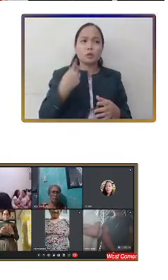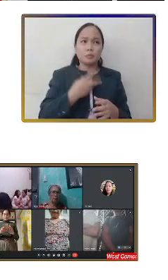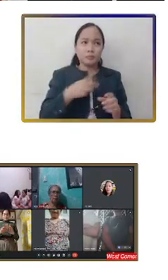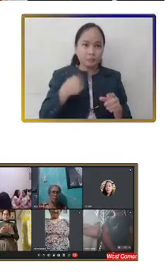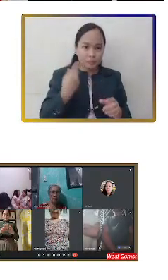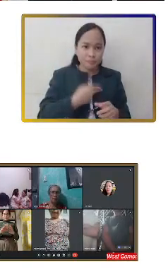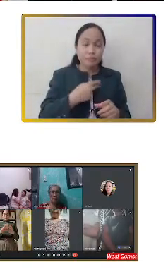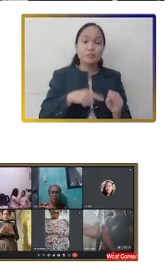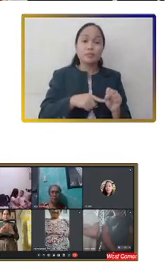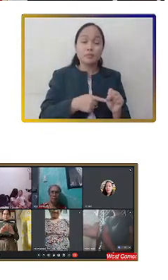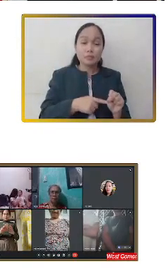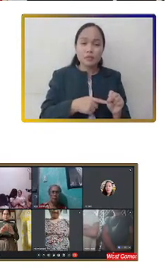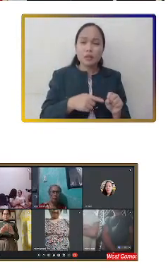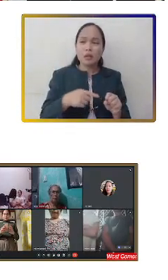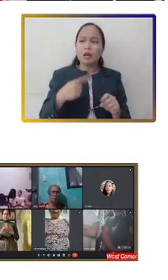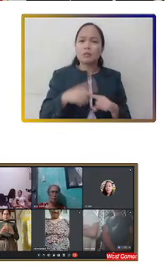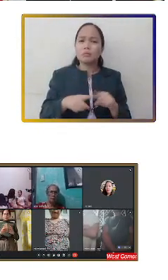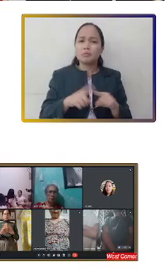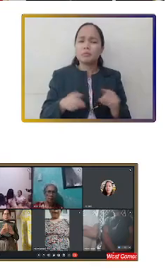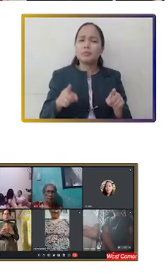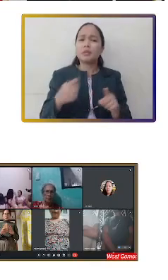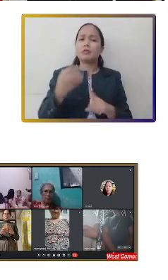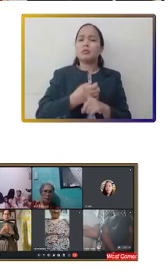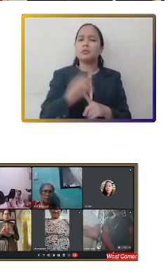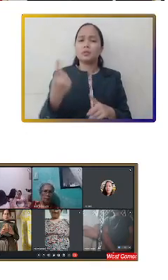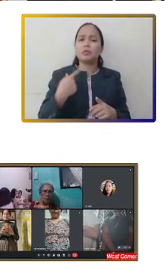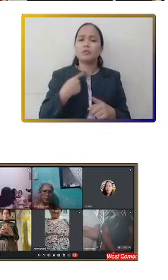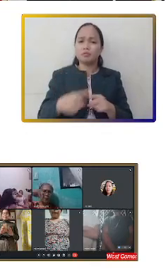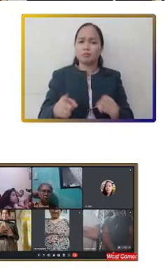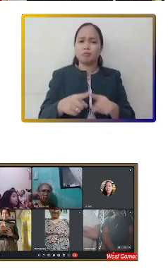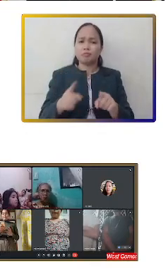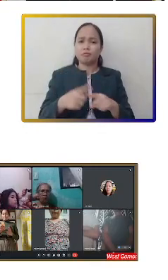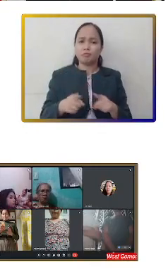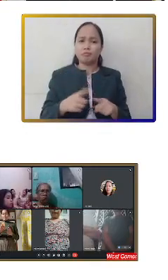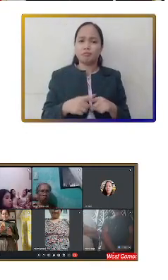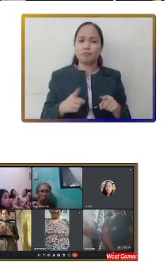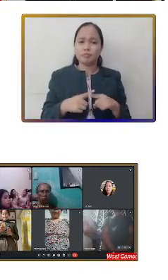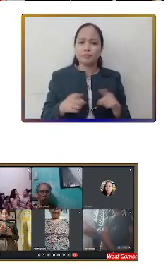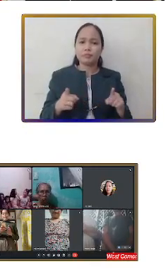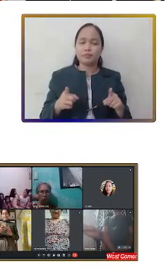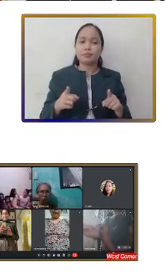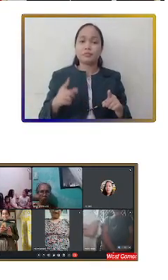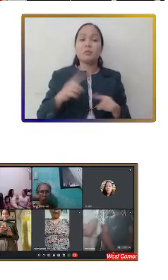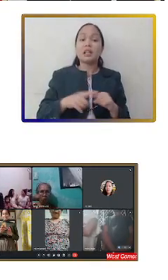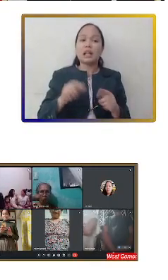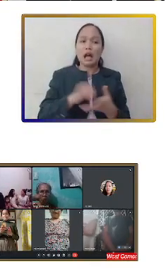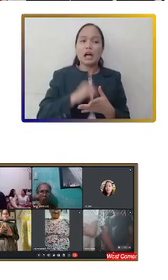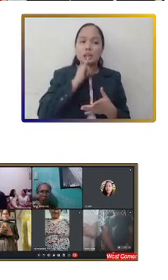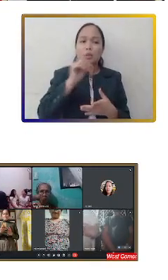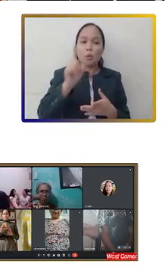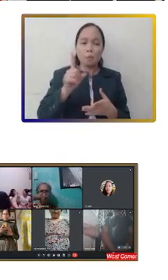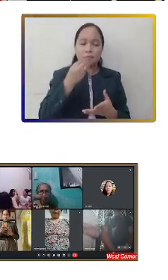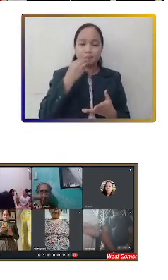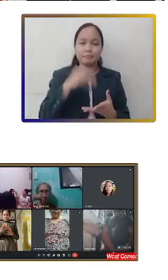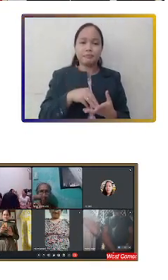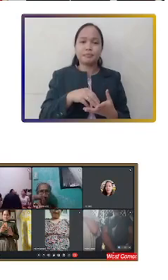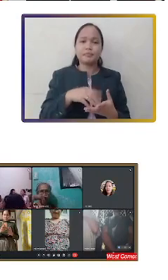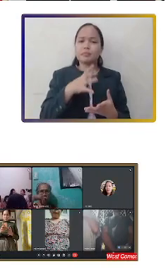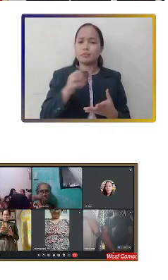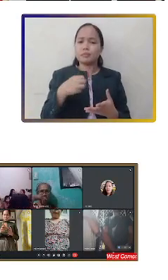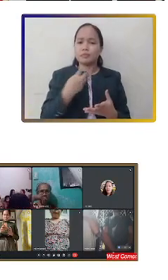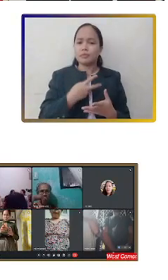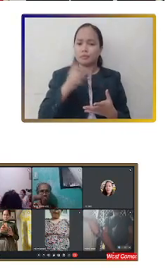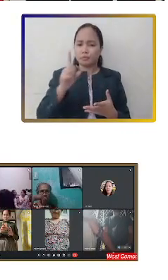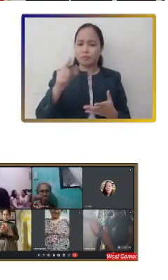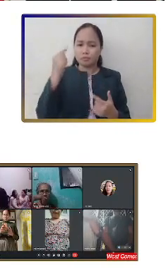kay Sir Roy, iba po kay Sir Willie, kay Sir Al. Iba-iba yan. Iba-iba rin din po yan sa atin. Pero may isang mensahe po yan. At yan ay may isang goal na